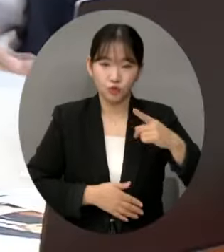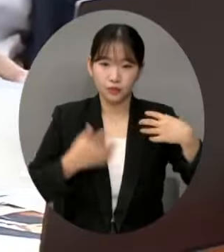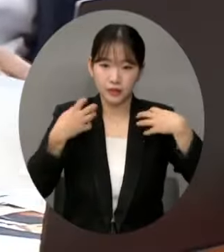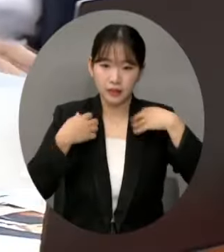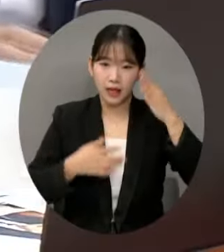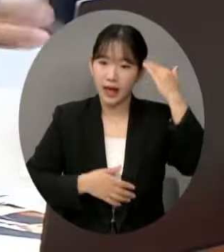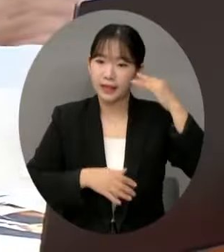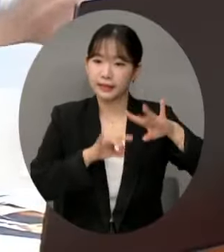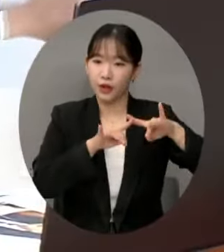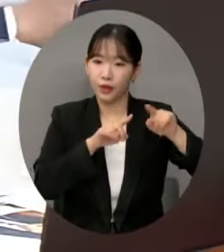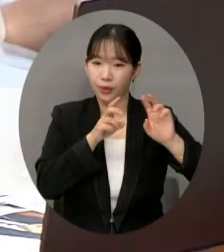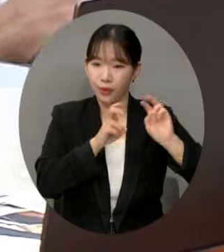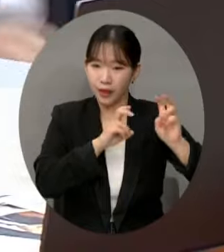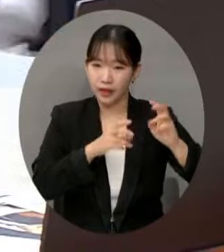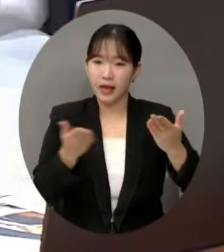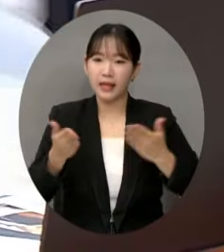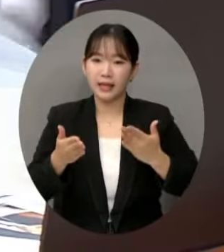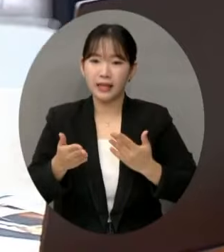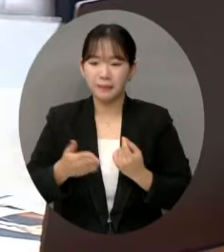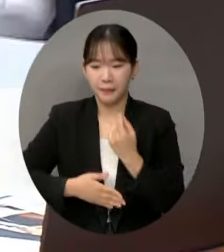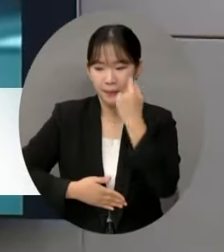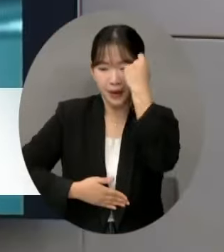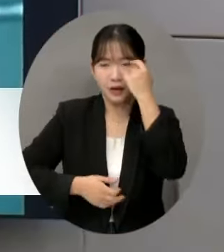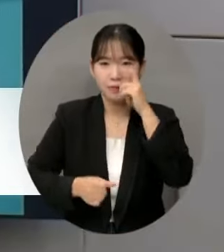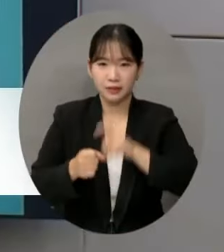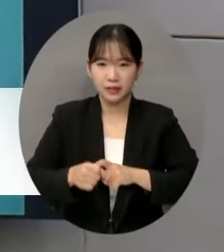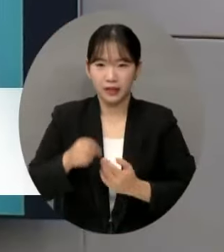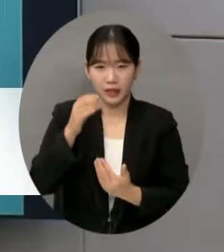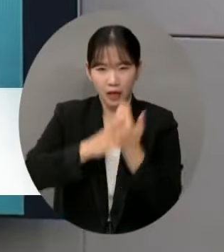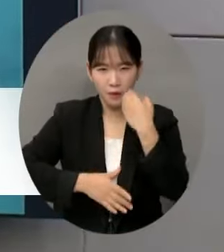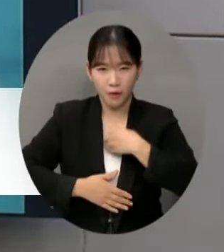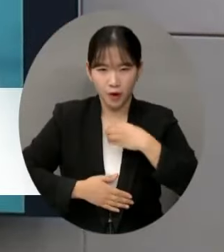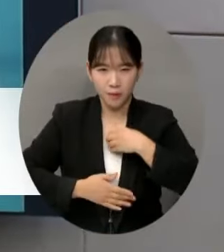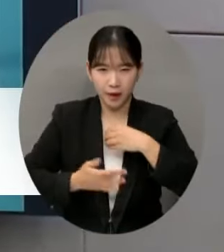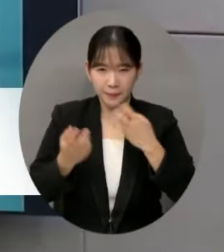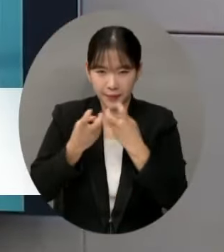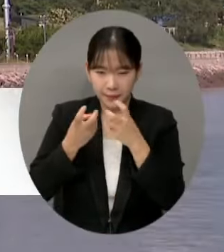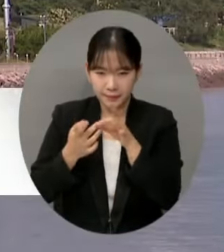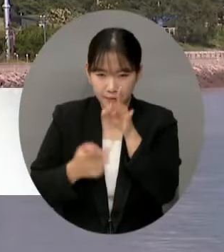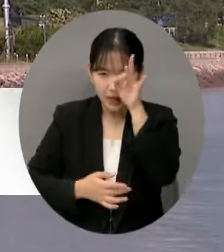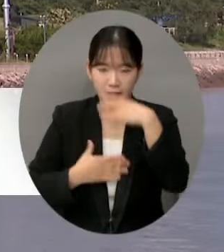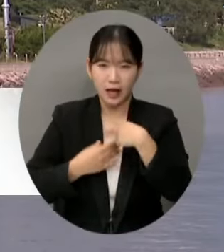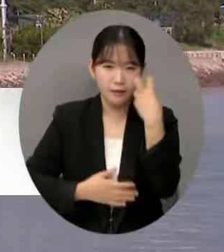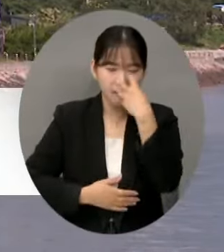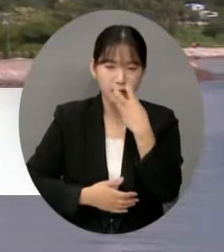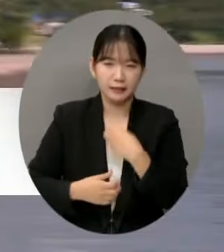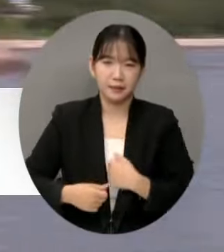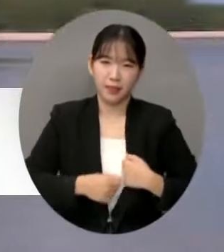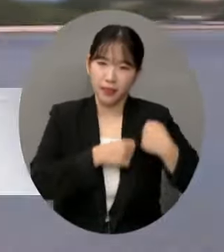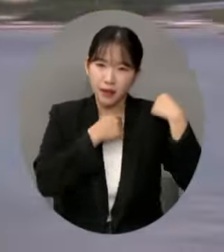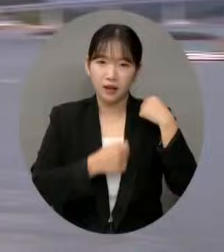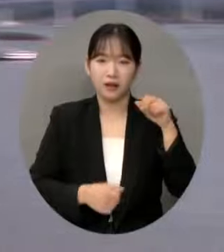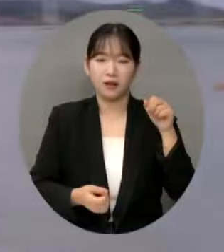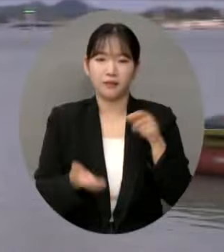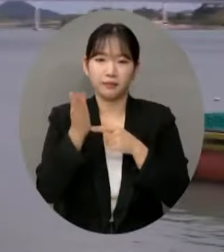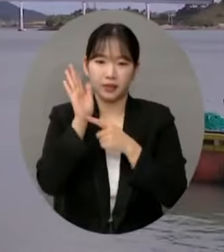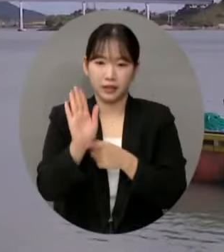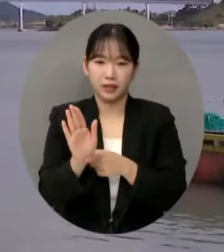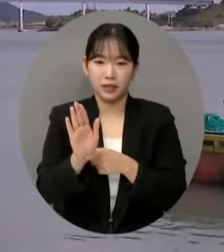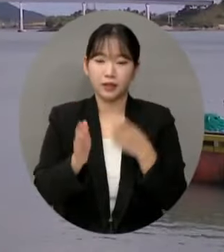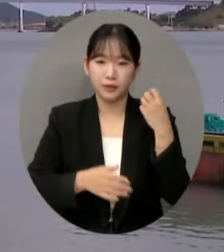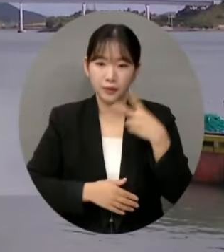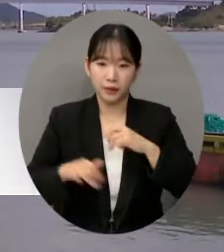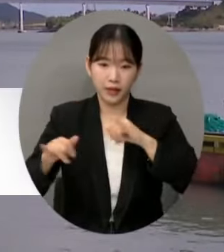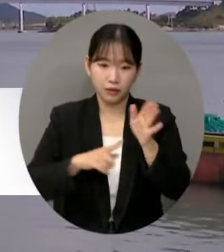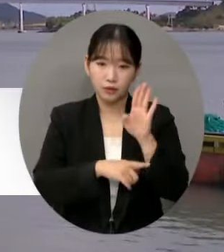한전은 공사시간 단축을 위해 사고 위험이 높은 공법을 선택하는 등 안전관리에 소홀했던 것으로 드러났습니다